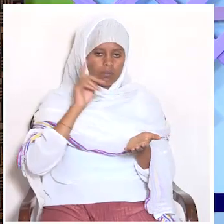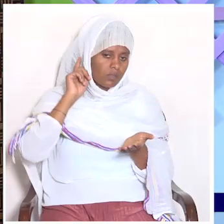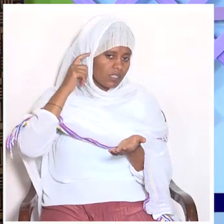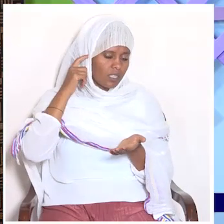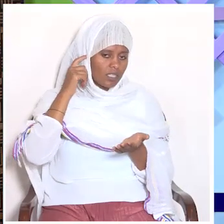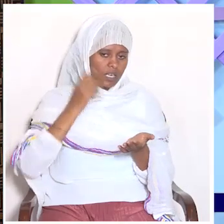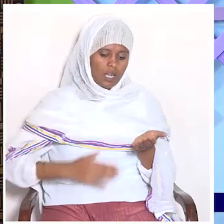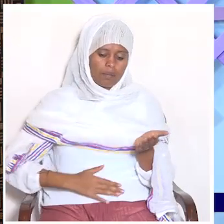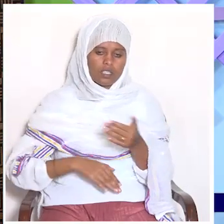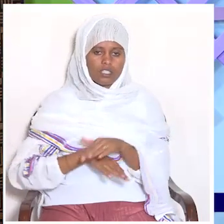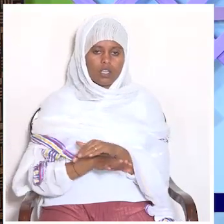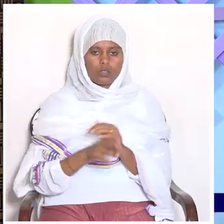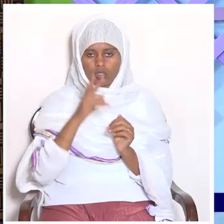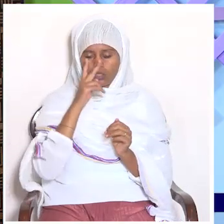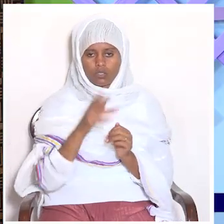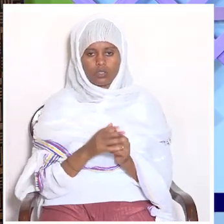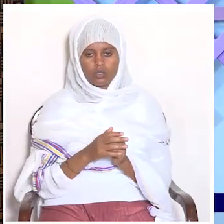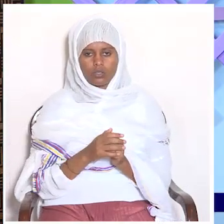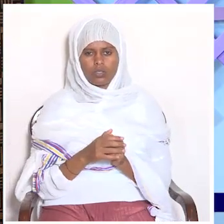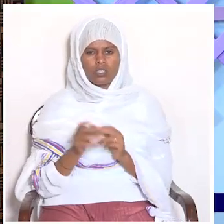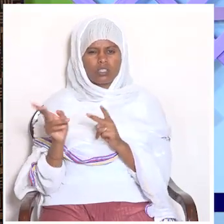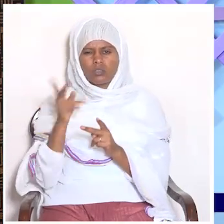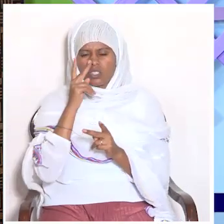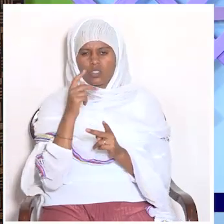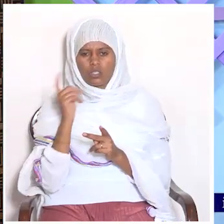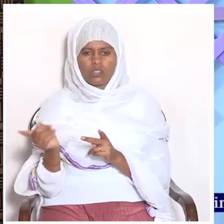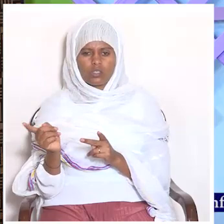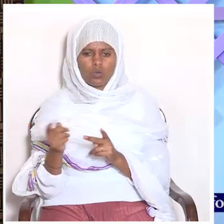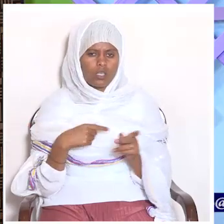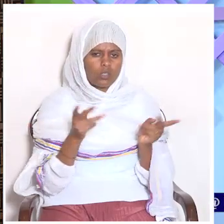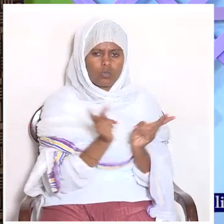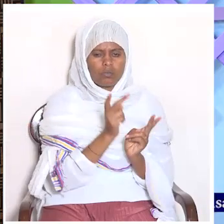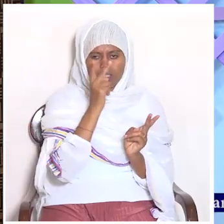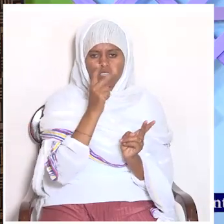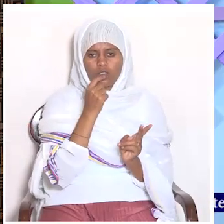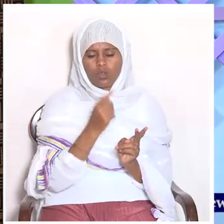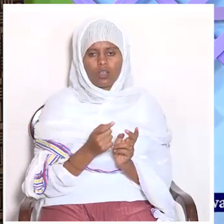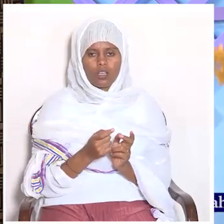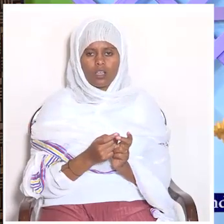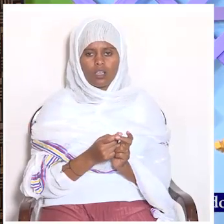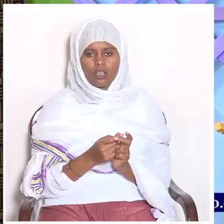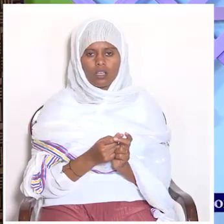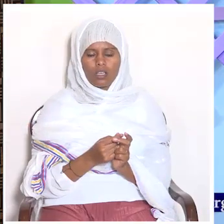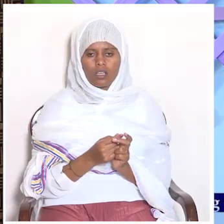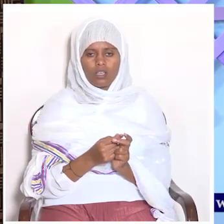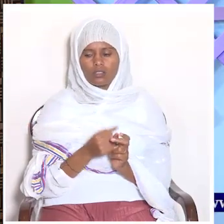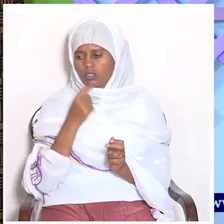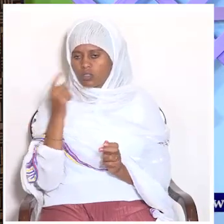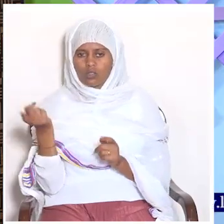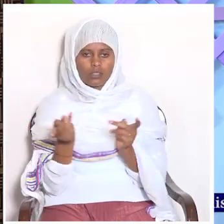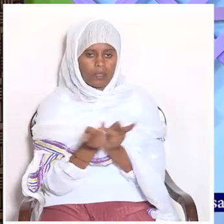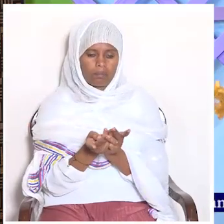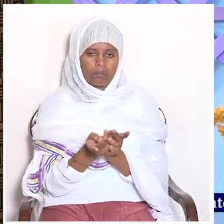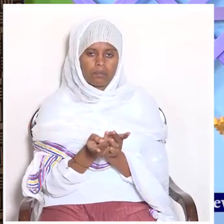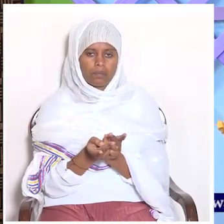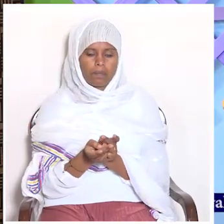ተዓል ብእዝና ቢላ እውን ናብ ማህፀና ክትኣቱ ይርኢ። ኣነ ዳ ከምዚ እንደርአ እንተበለቶ ኣነስ ከምዚ እንደርአ ኢሉ ድማ ንሱ እሳ ንሃቱ